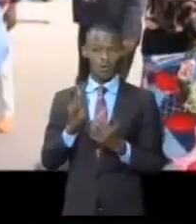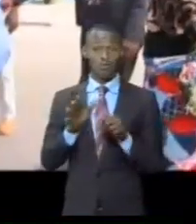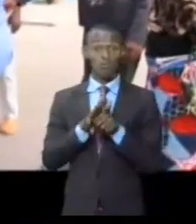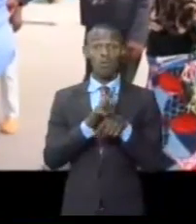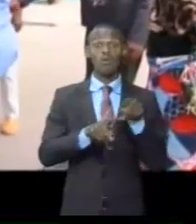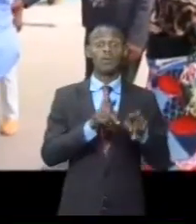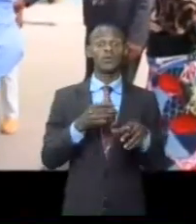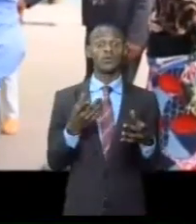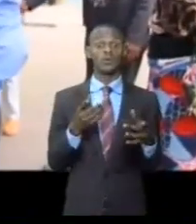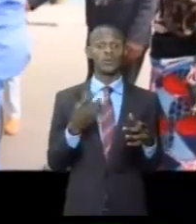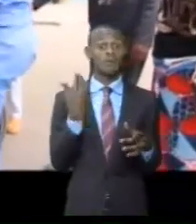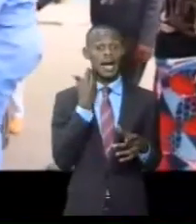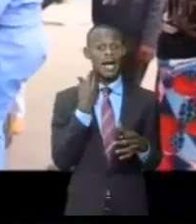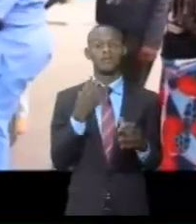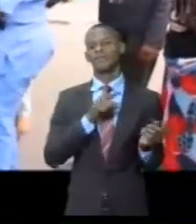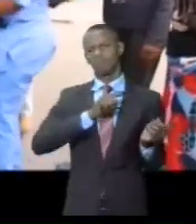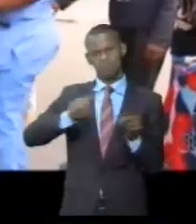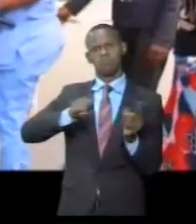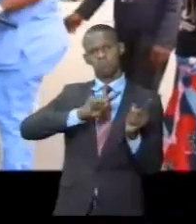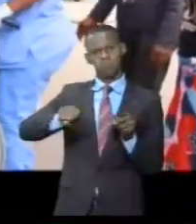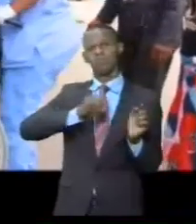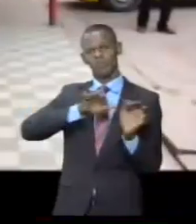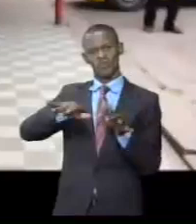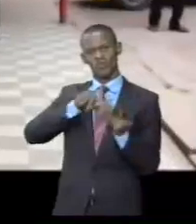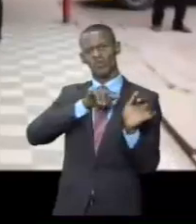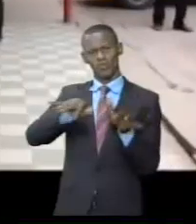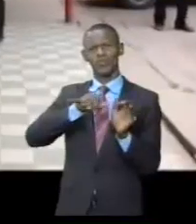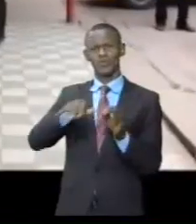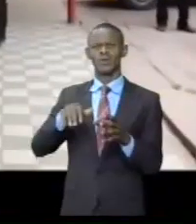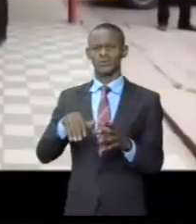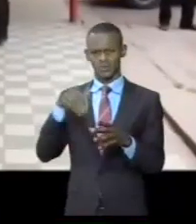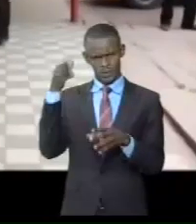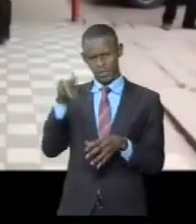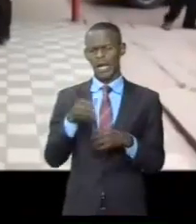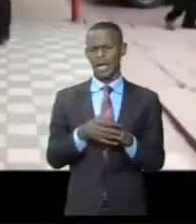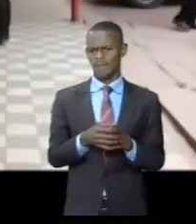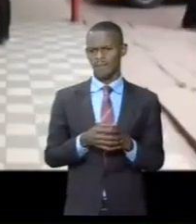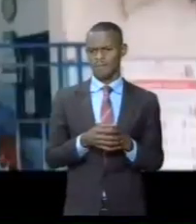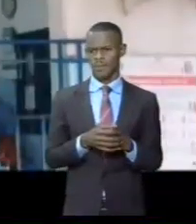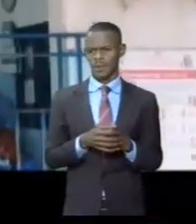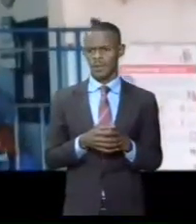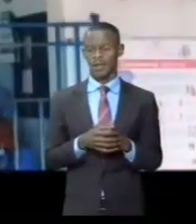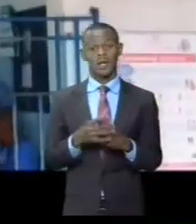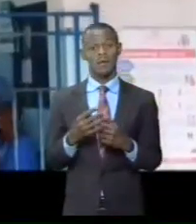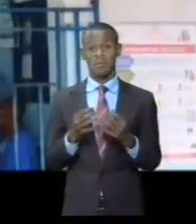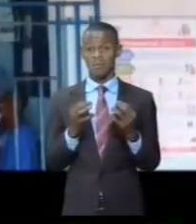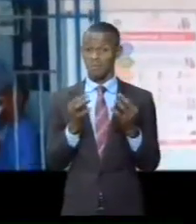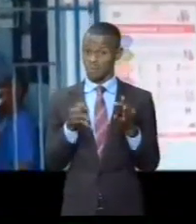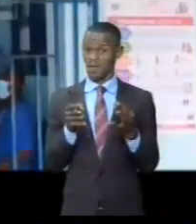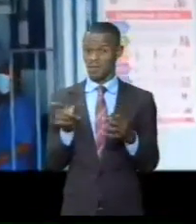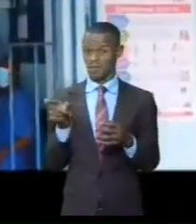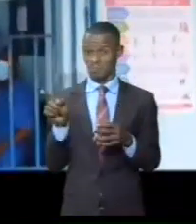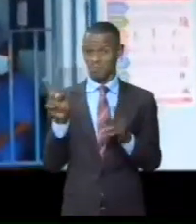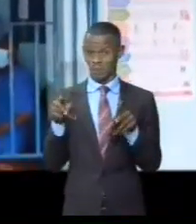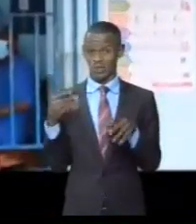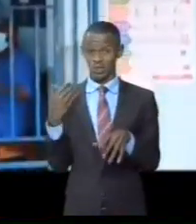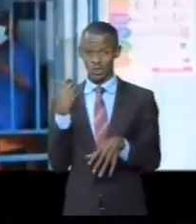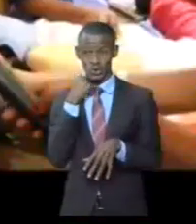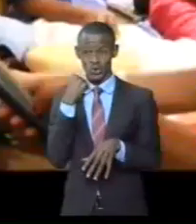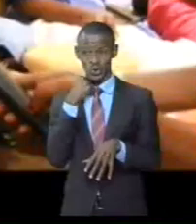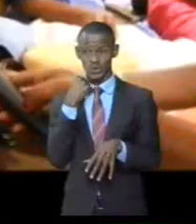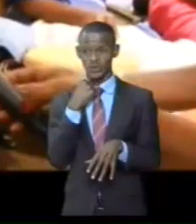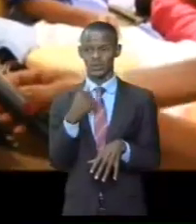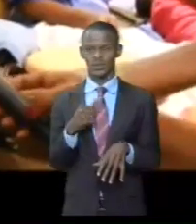République démocratique du Congo. Le nombre de gens qui fréquentent cette institution médicale et le poids du personnel soignant expliquent cette